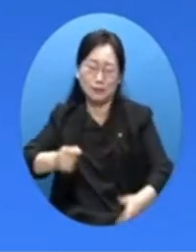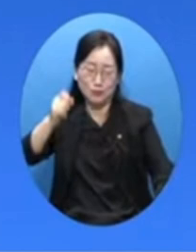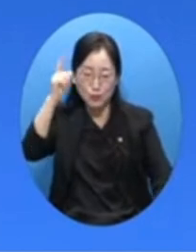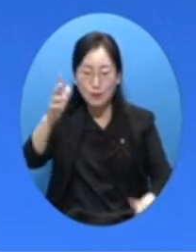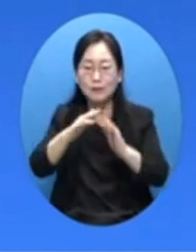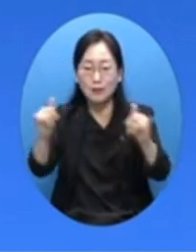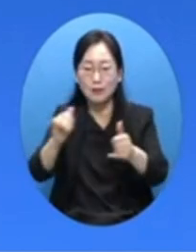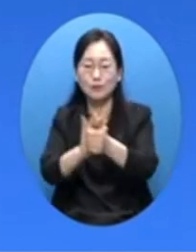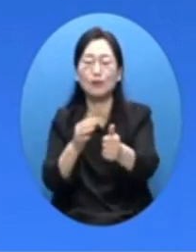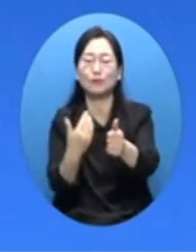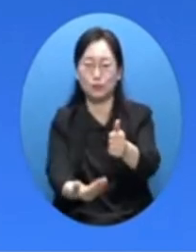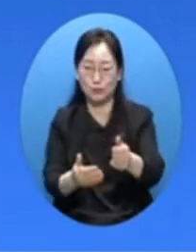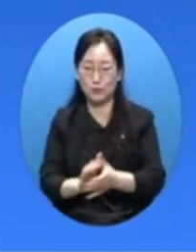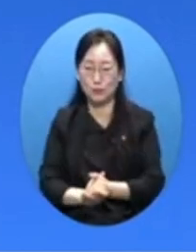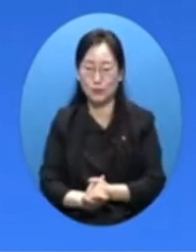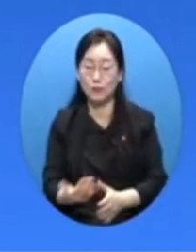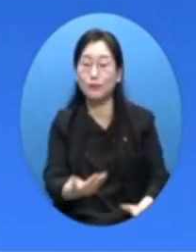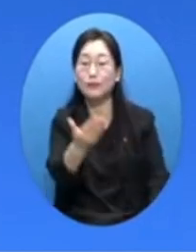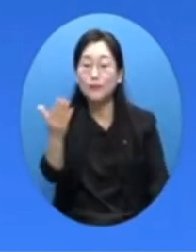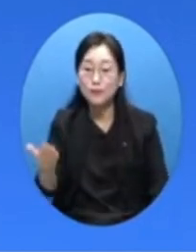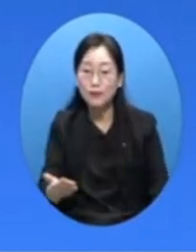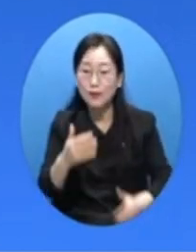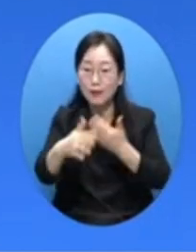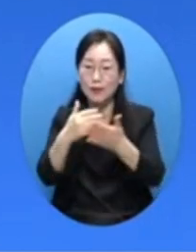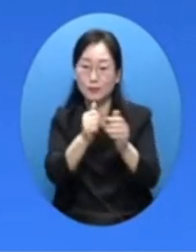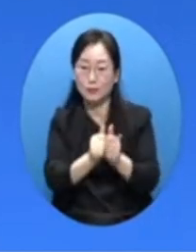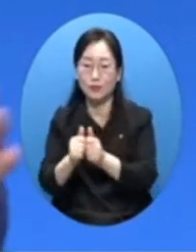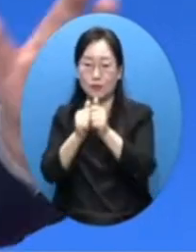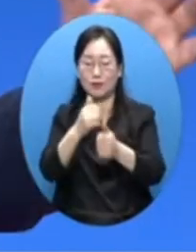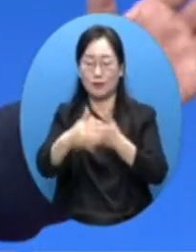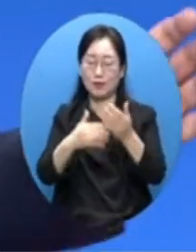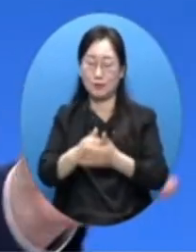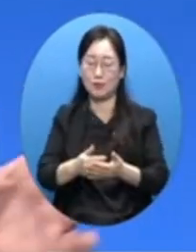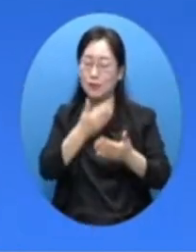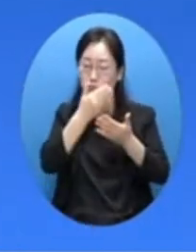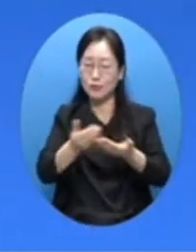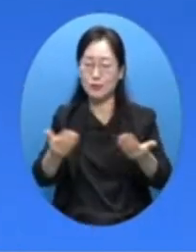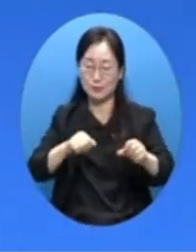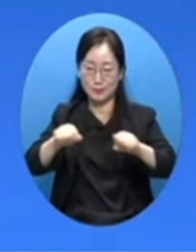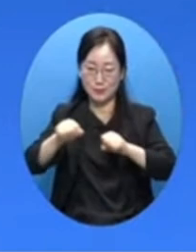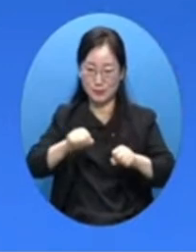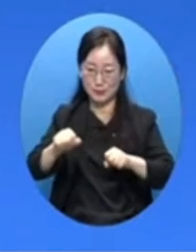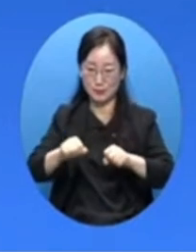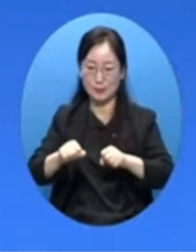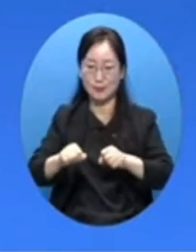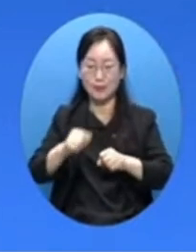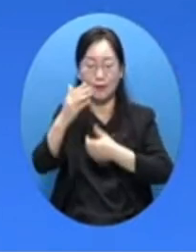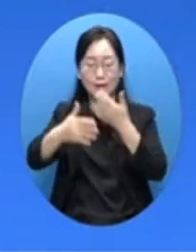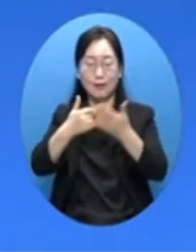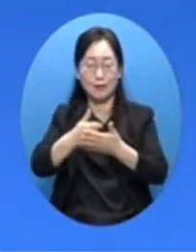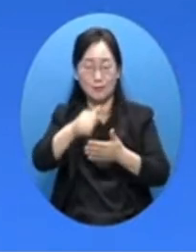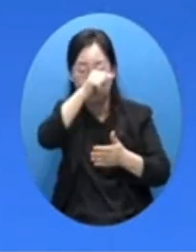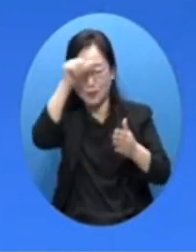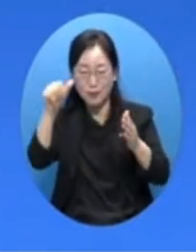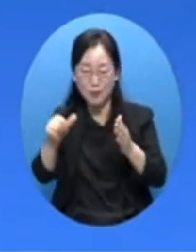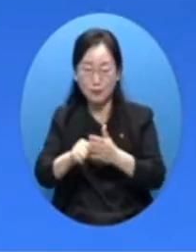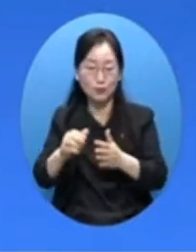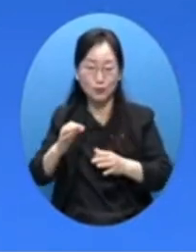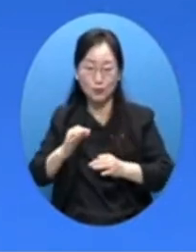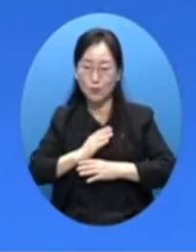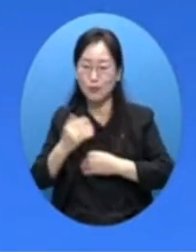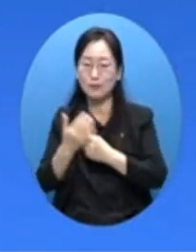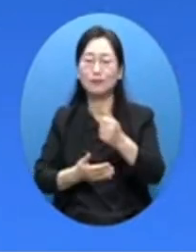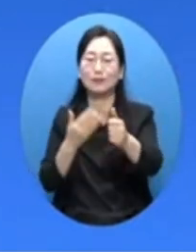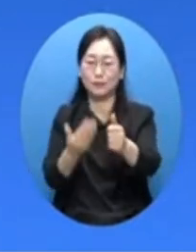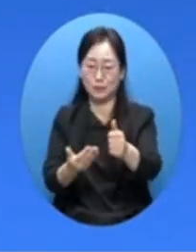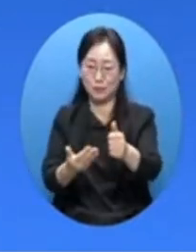세워주실 것입니다. 여러분, 하나님과 동의하며 하나님의 귀한 역사를 이뤄나가면 하나님께서 한평생 사랑하던 놀라운 은혜를 베풀어